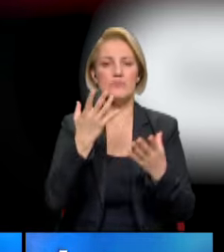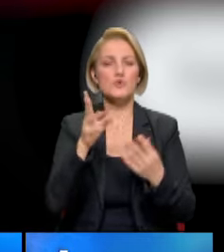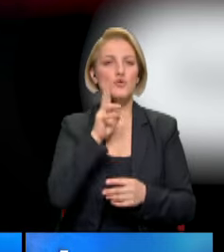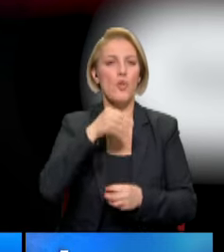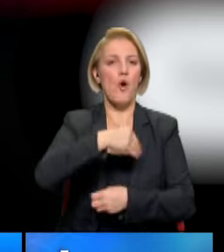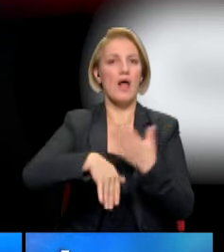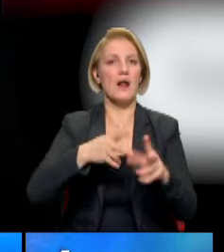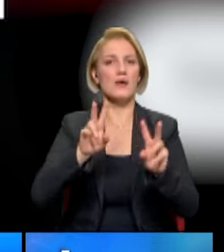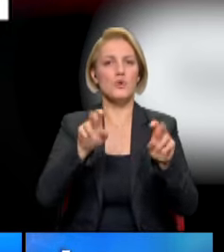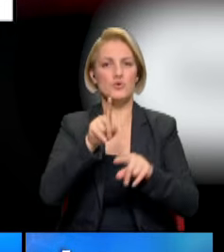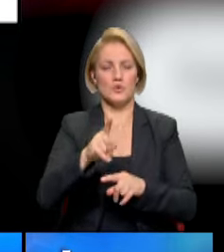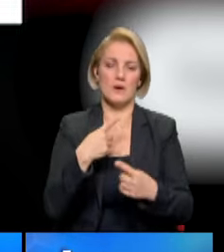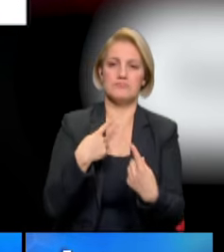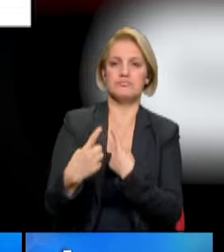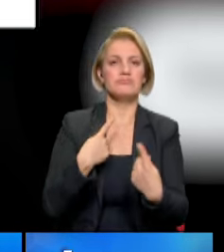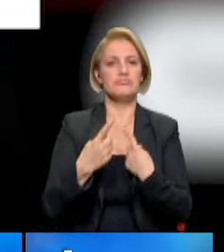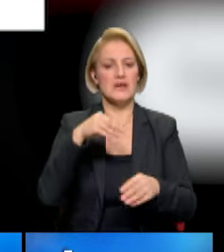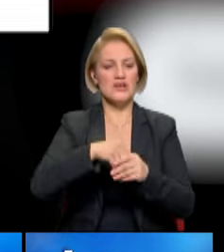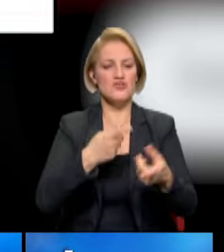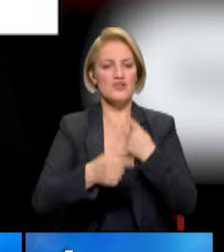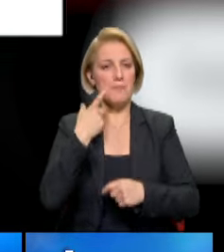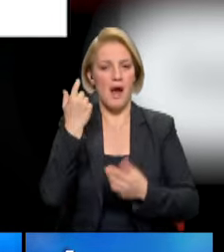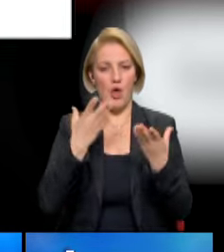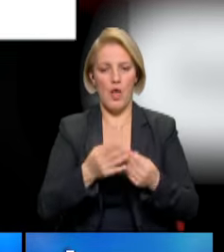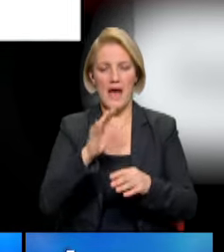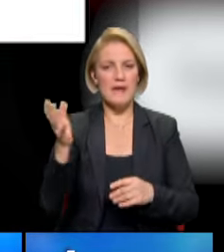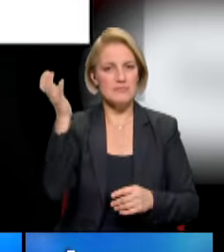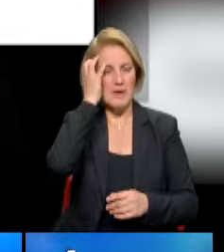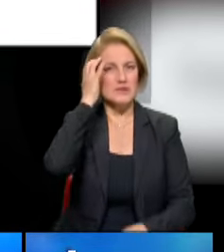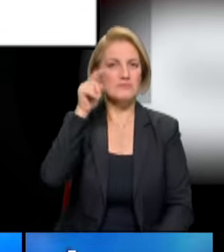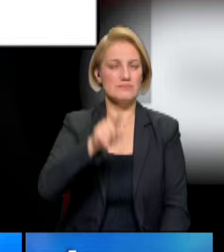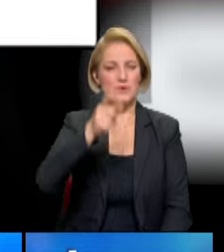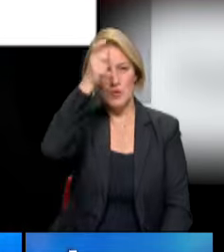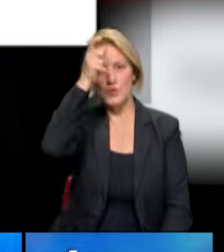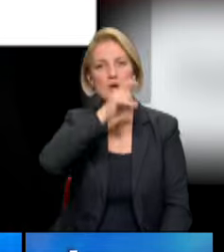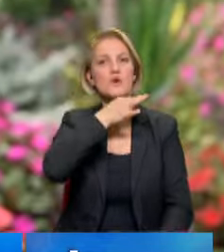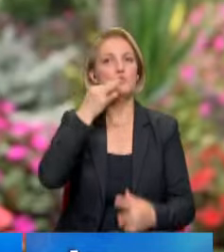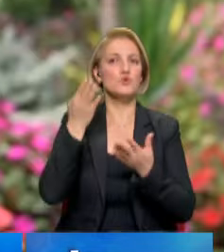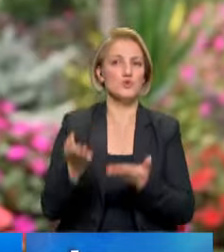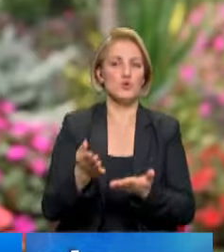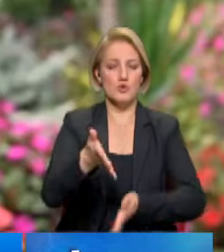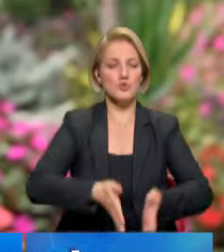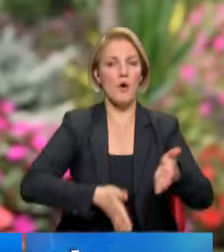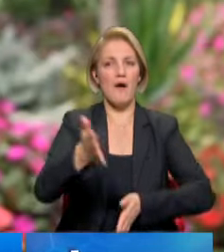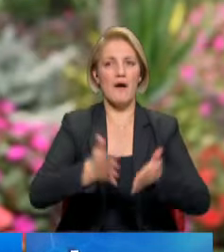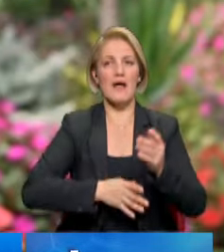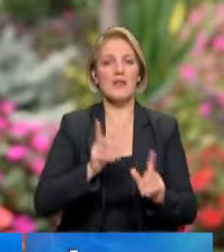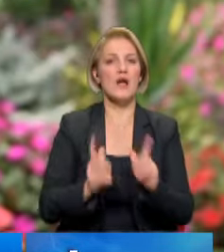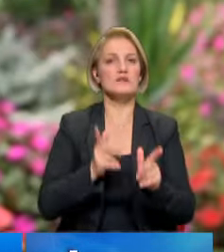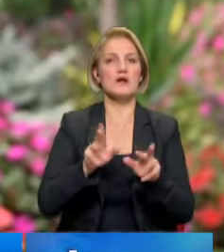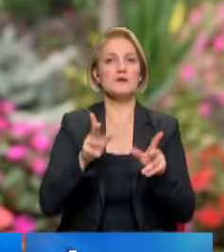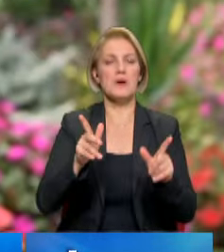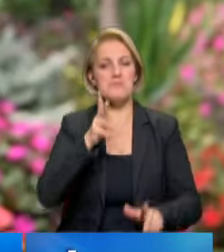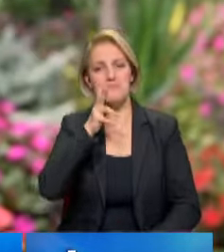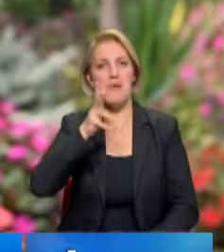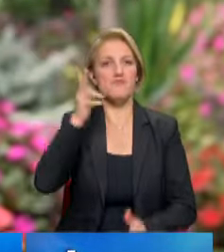son olaylarla ilgili briefing aldım. İçişleri Bakanlığı olarak en temel ilkemiz ülkemizin huzurudur. Sokaklar Teksas'a dönmüş.